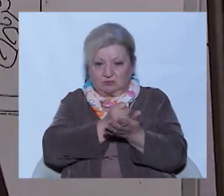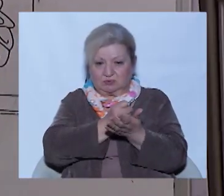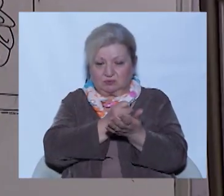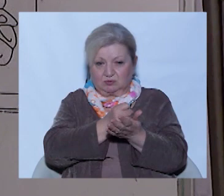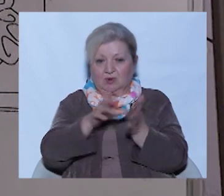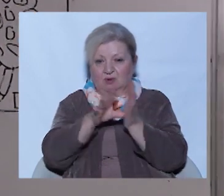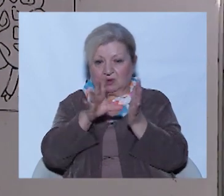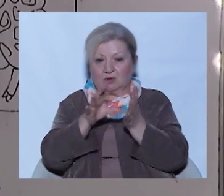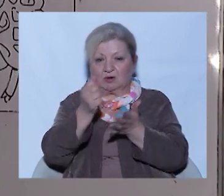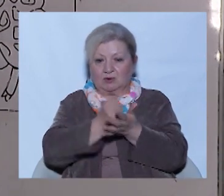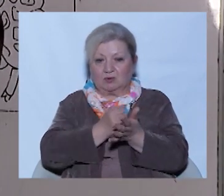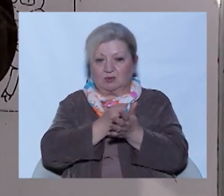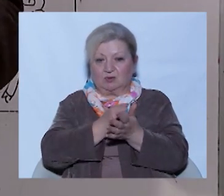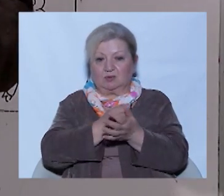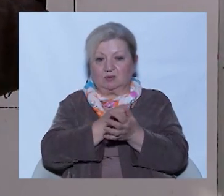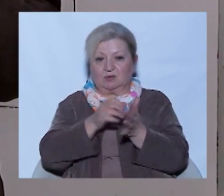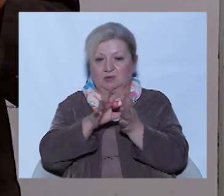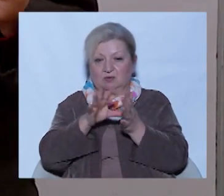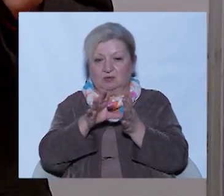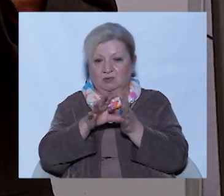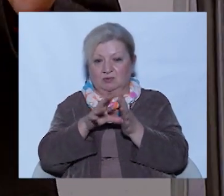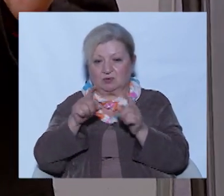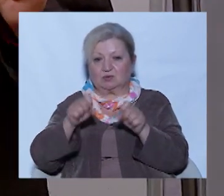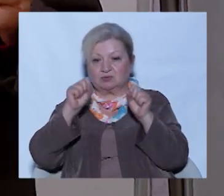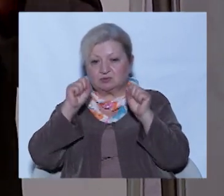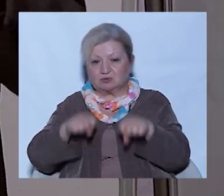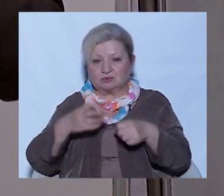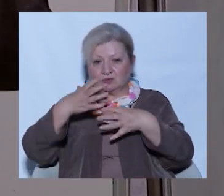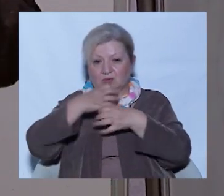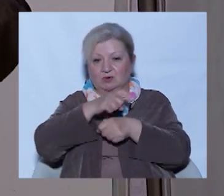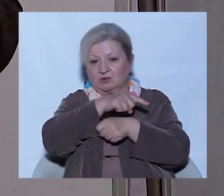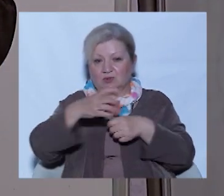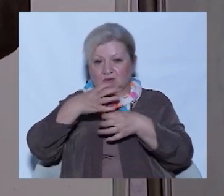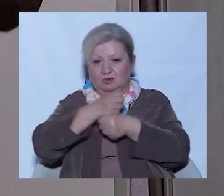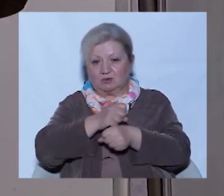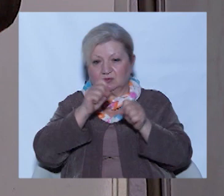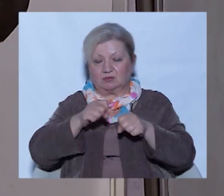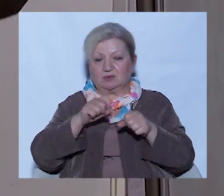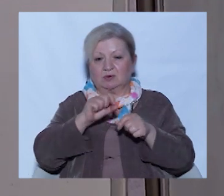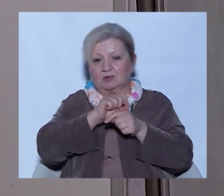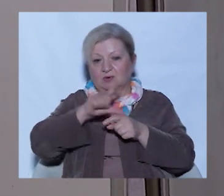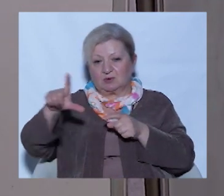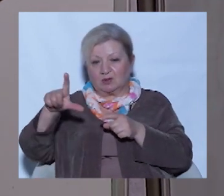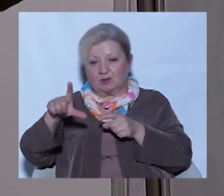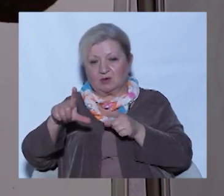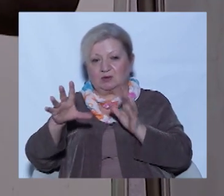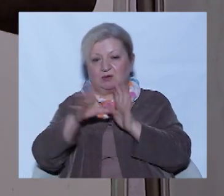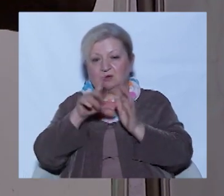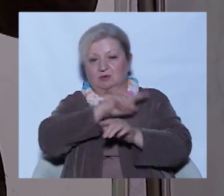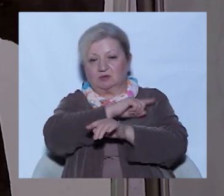და სიმძლავრე დენის და ძაბვის ნამრავლის ტოლია, ჩვენ შეგვიძლია დენის შემცირების ხარჯზე გავზარდოთ